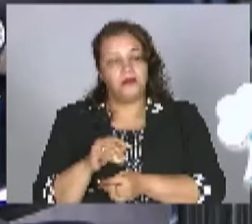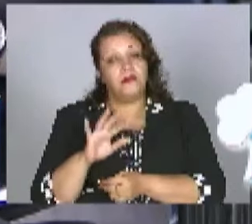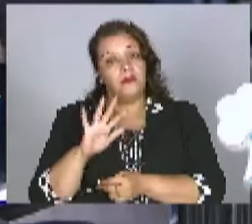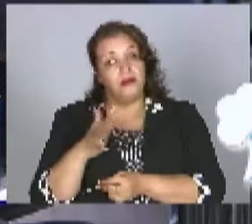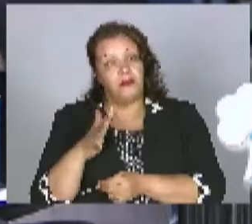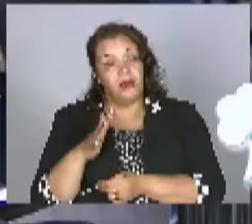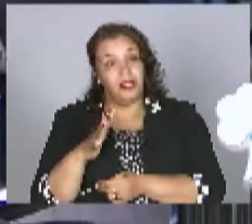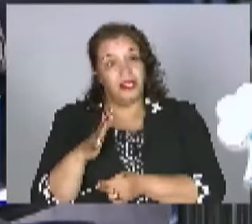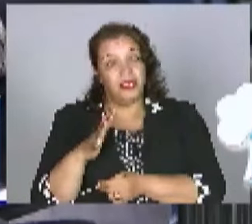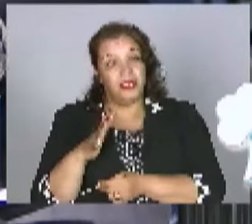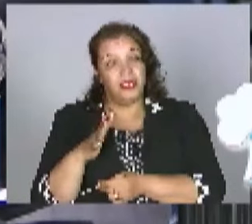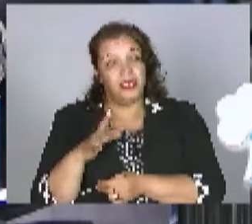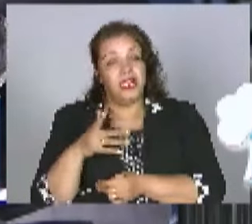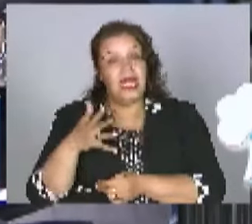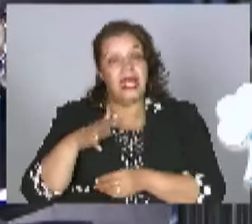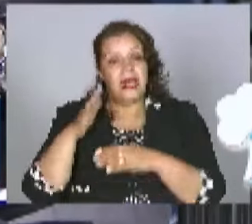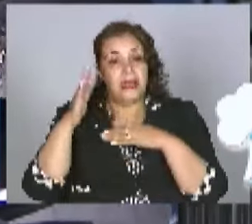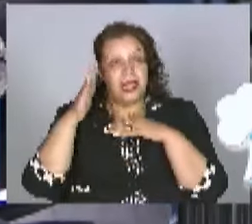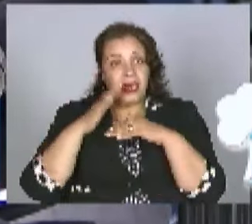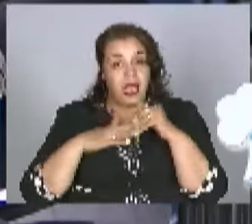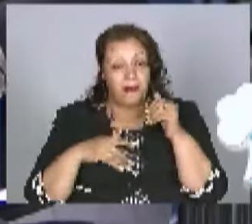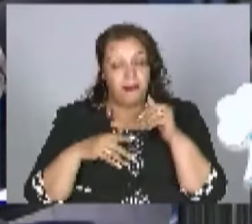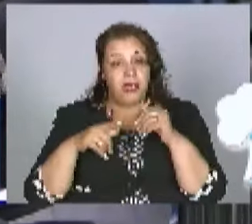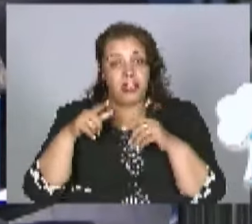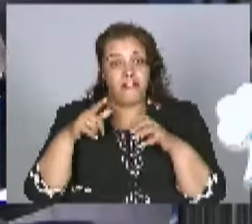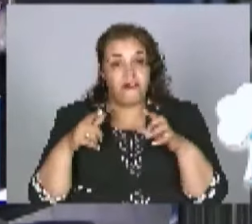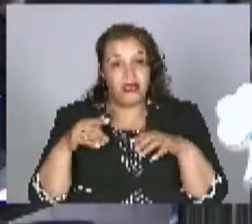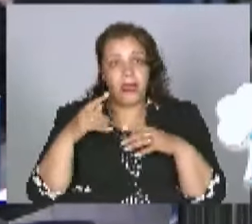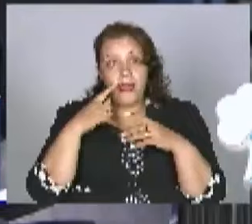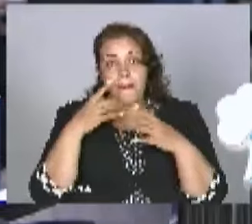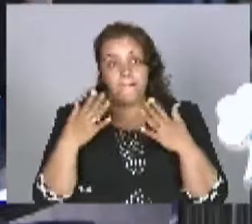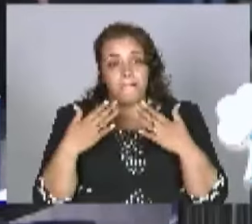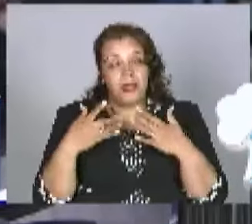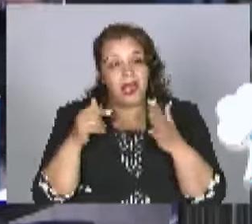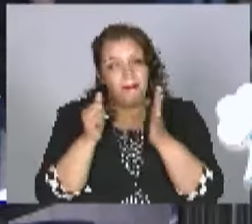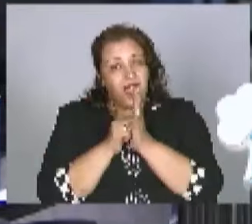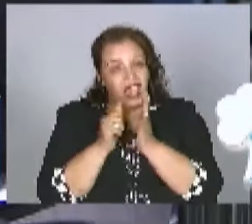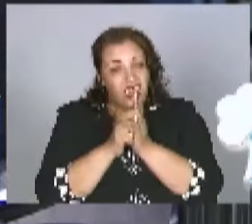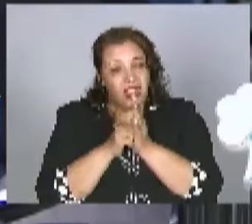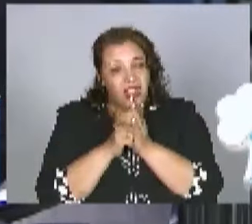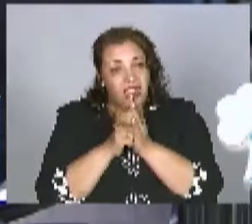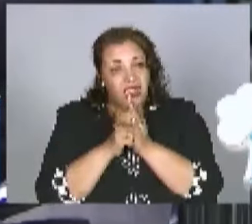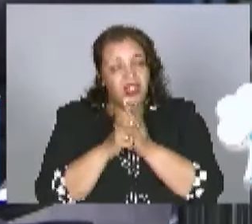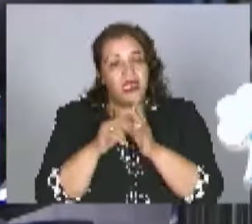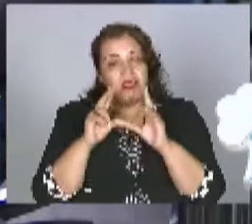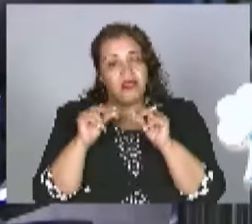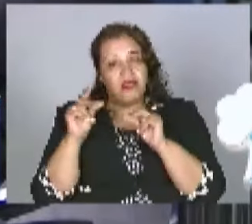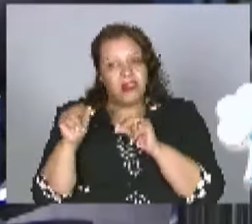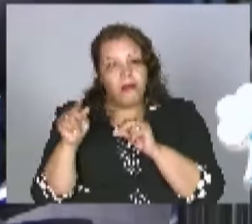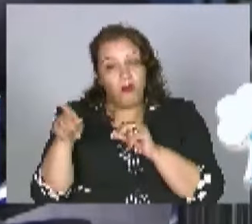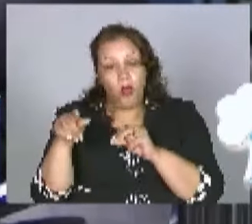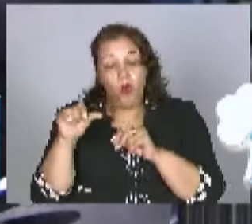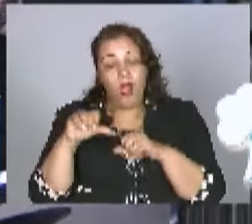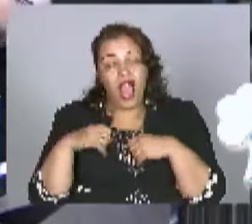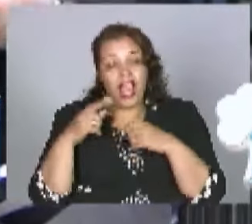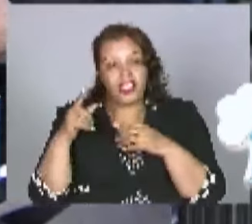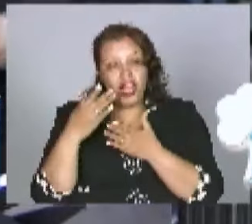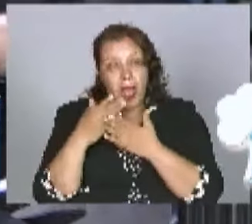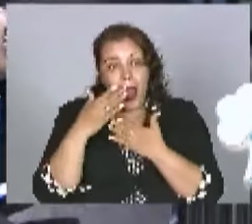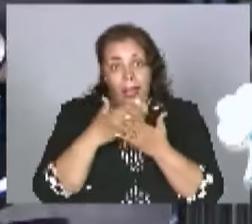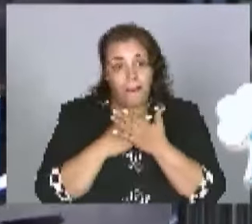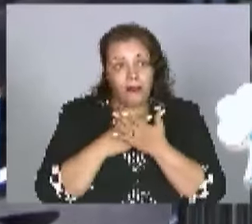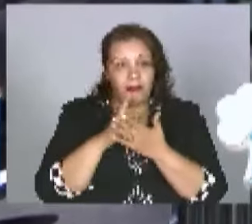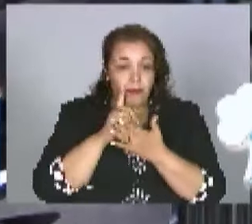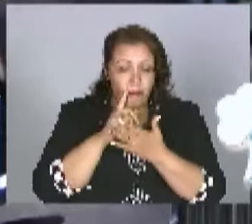احيانا النشاه في مجتمع معين طبيعه المراه فيه متسلطه